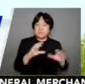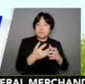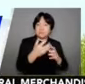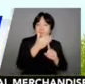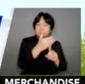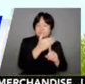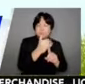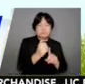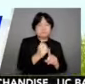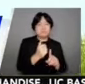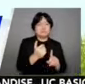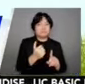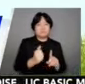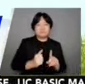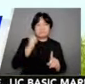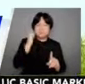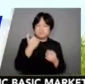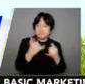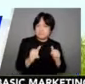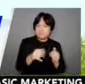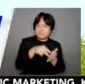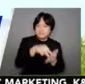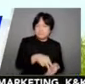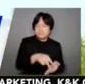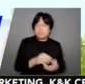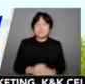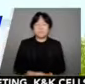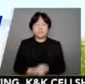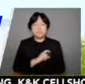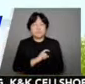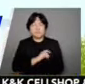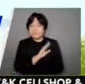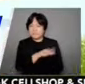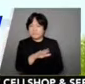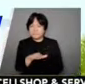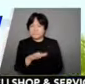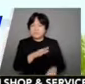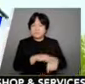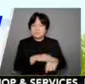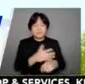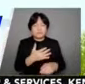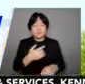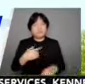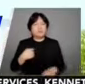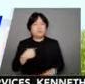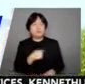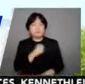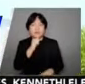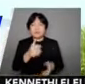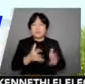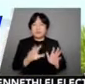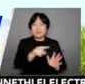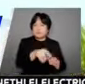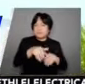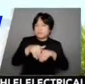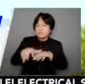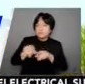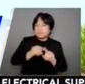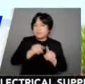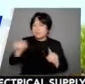sila papatinag pero itong mga pulis naman sinasabing hindi talaga rin sila papayagan na talaga namang maging ganito ang sitwasyon